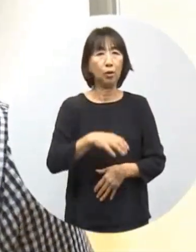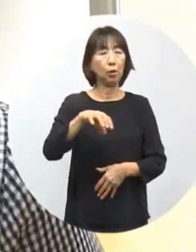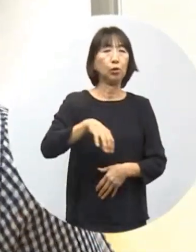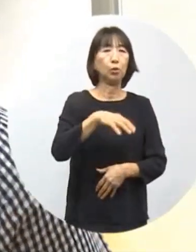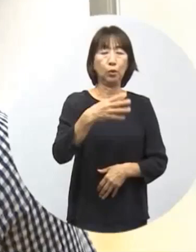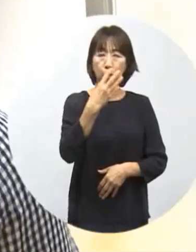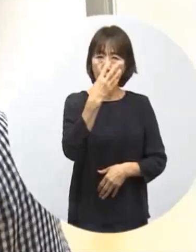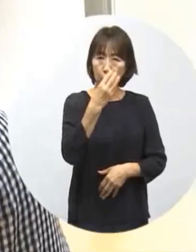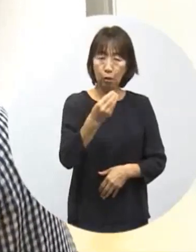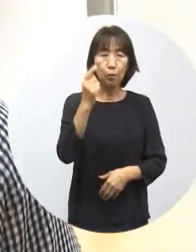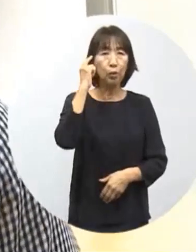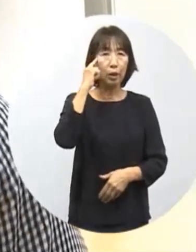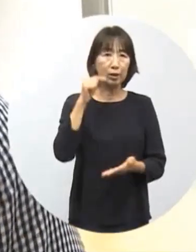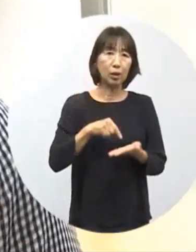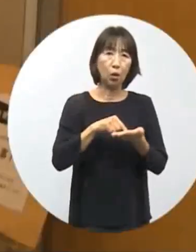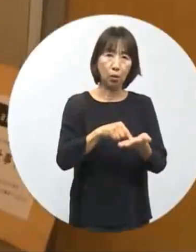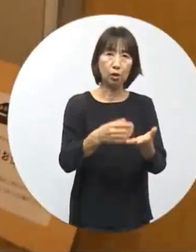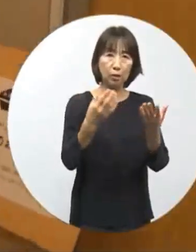かれて応募しました。